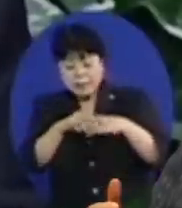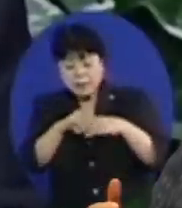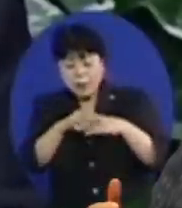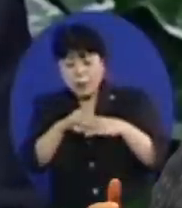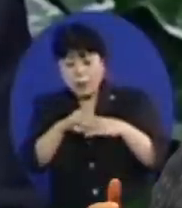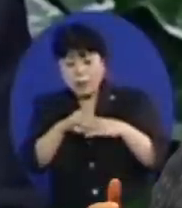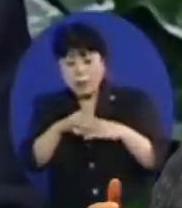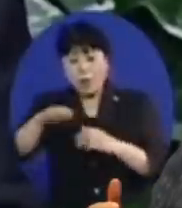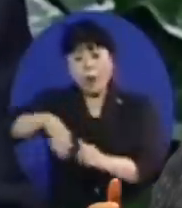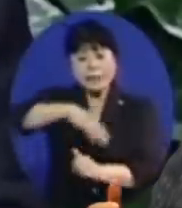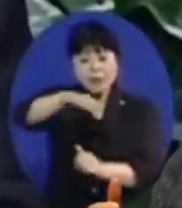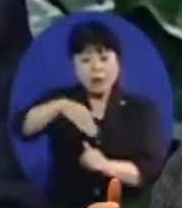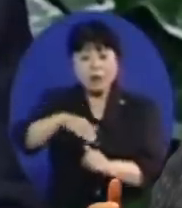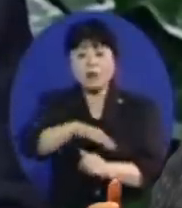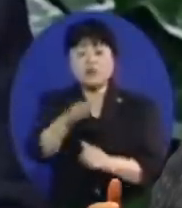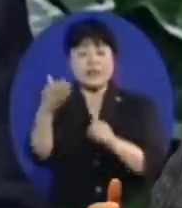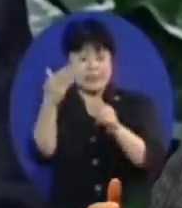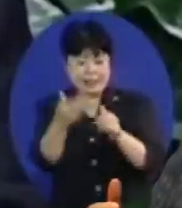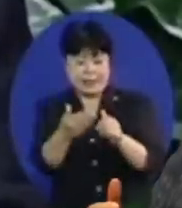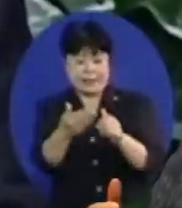모든 환경이 우리에게